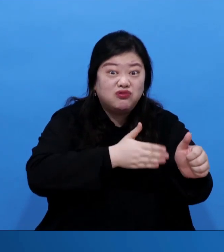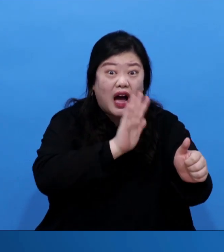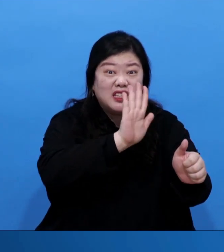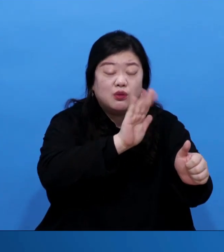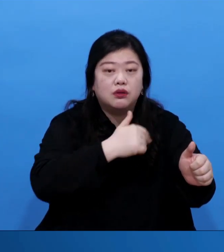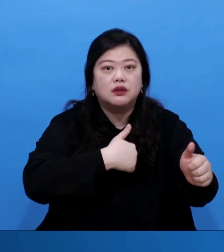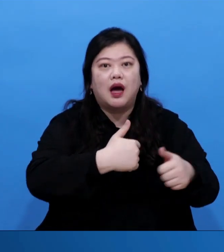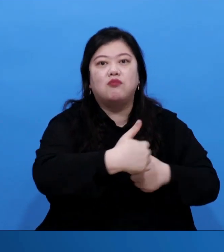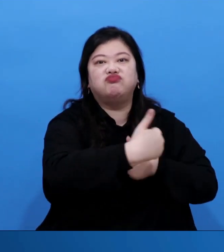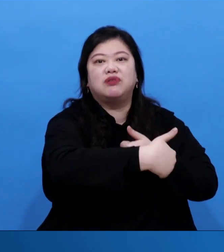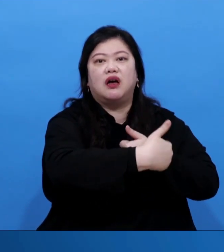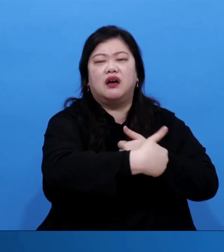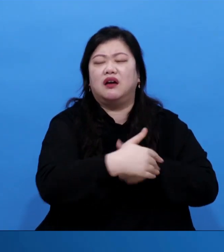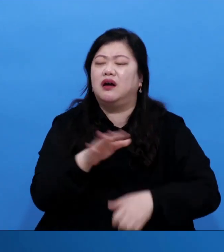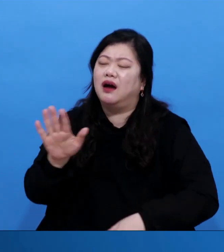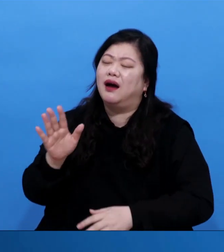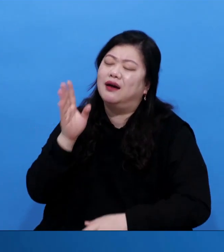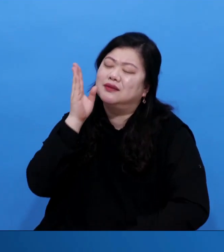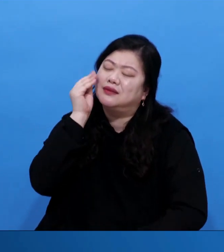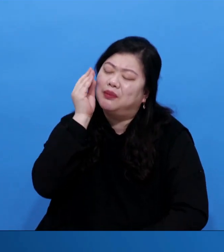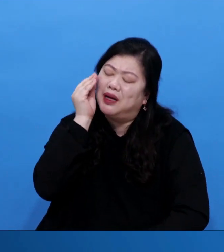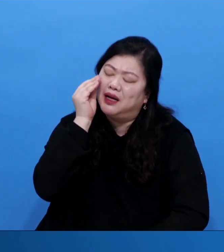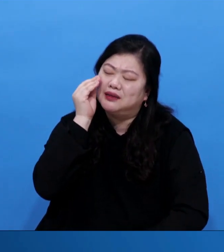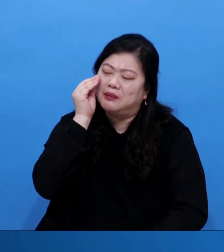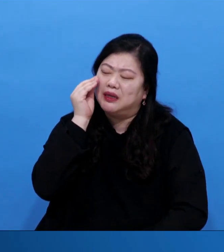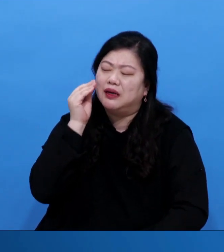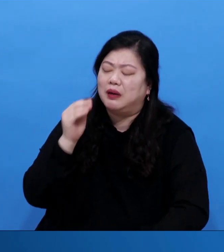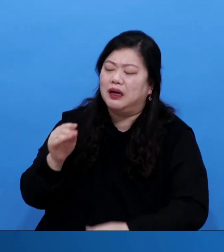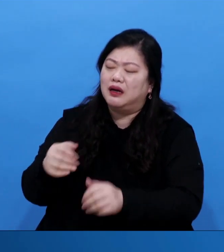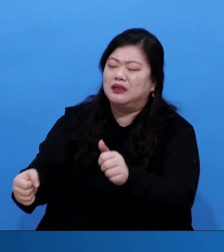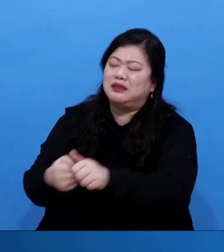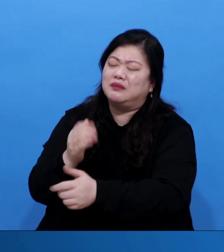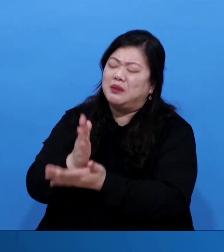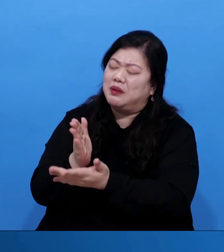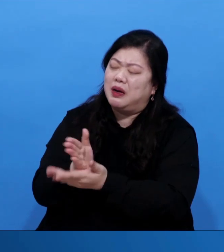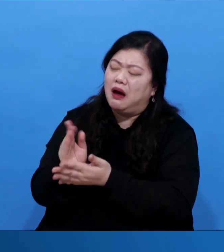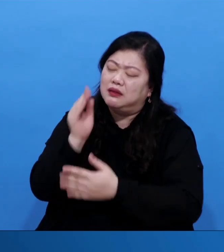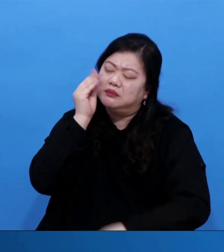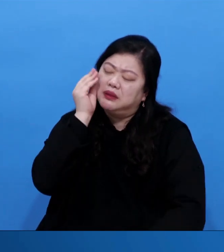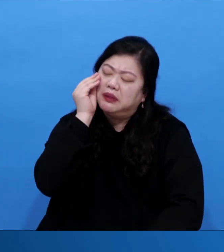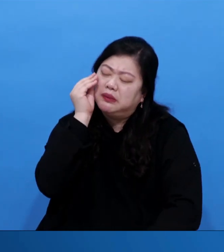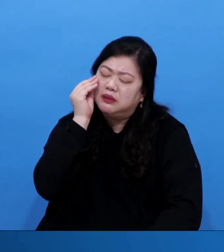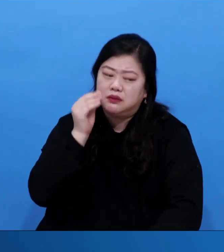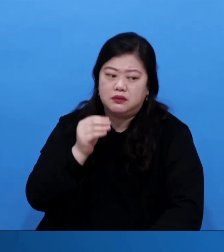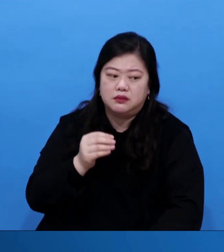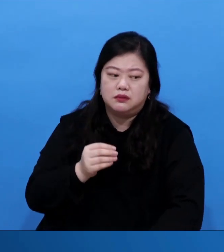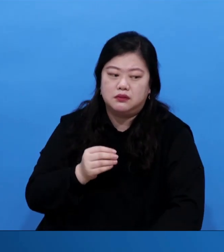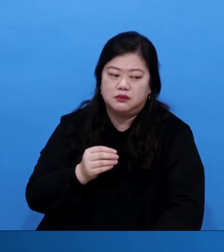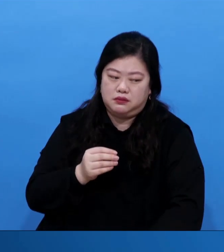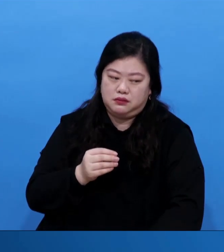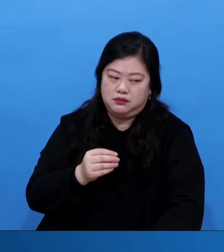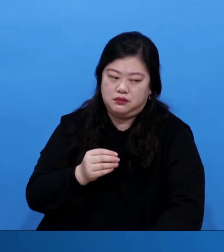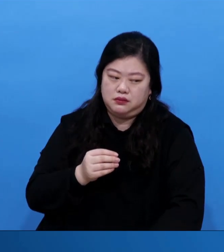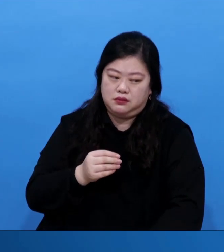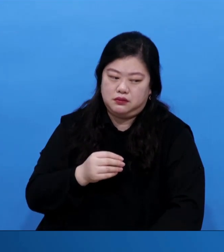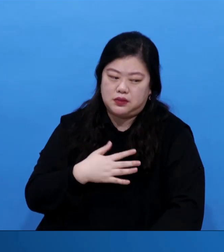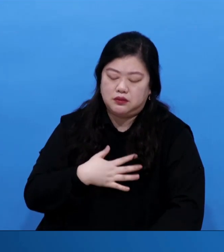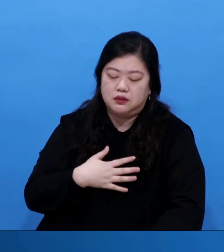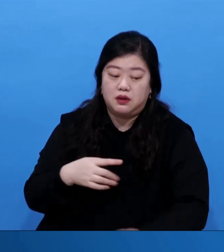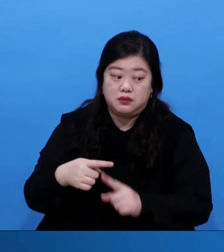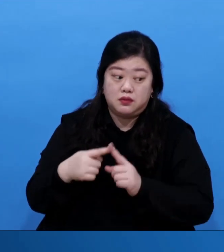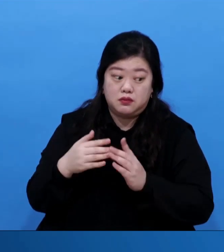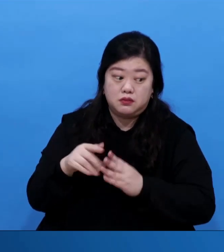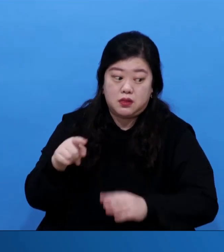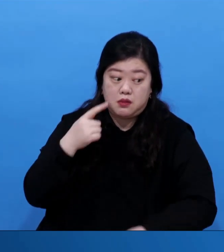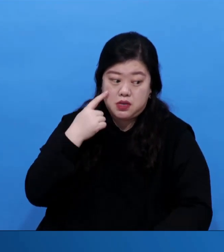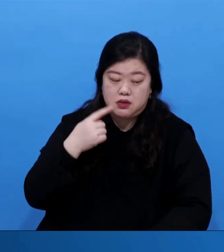회개하고 교회 가니까요. 그 사람이 한 말이요. 하나님은 살아계신다. And so after I repented and started showing up at the church, that person said, wow, God must really be